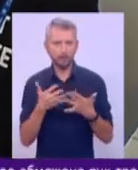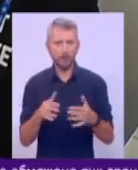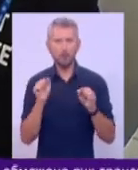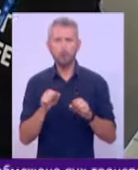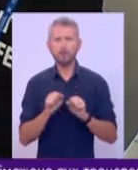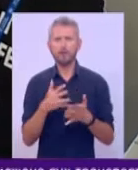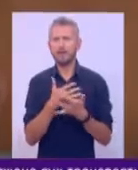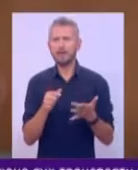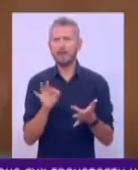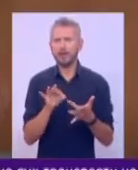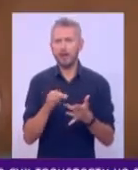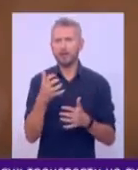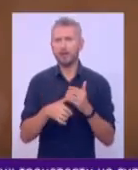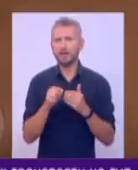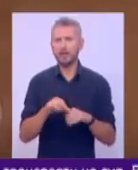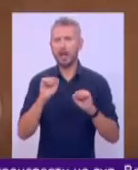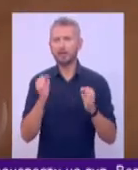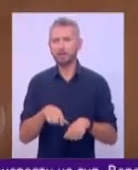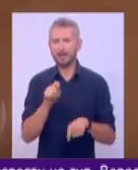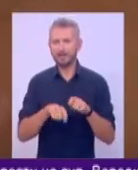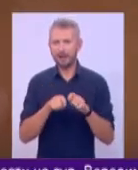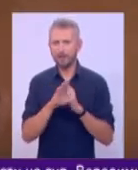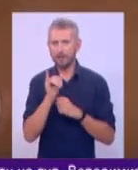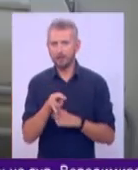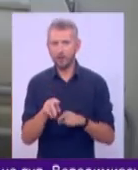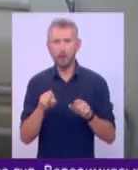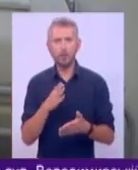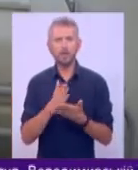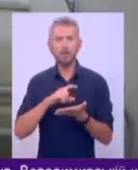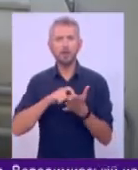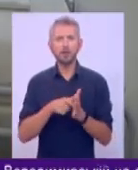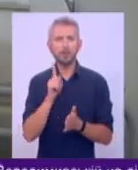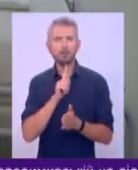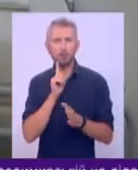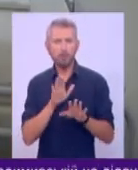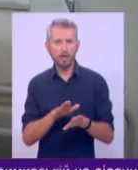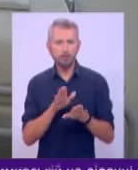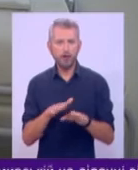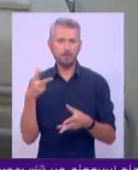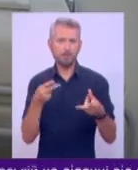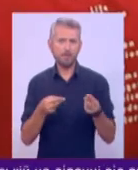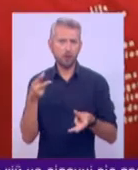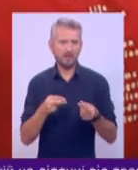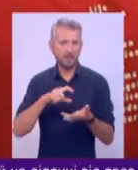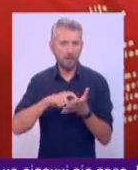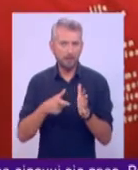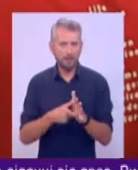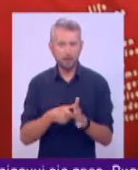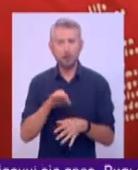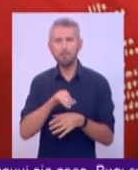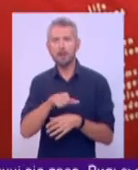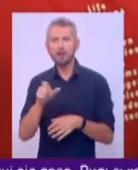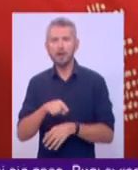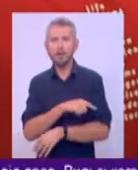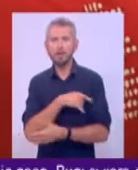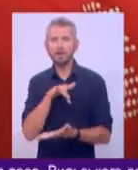здавати різні аналізи, серед яких експрес-тест на ВІЛ. Також є палата тимчасового перебування та маніпуляційний кабінет. Пацієнти медцентру